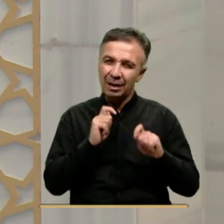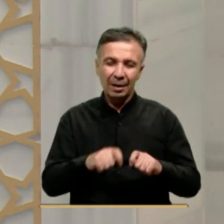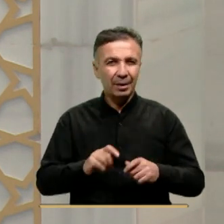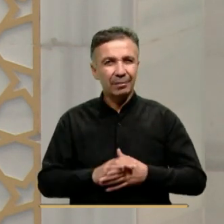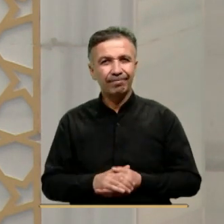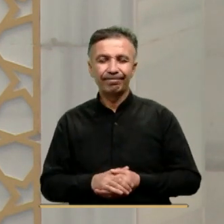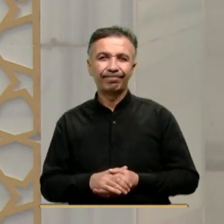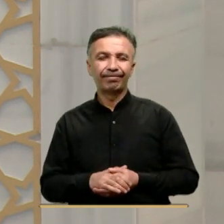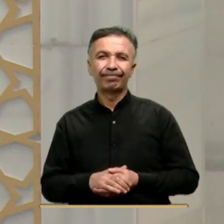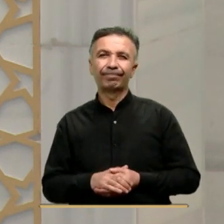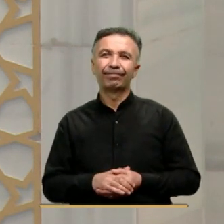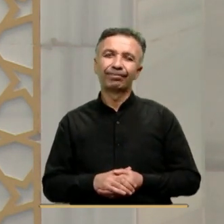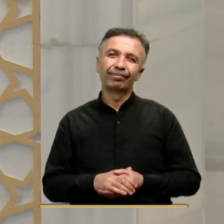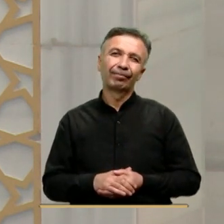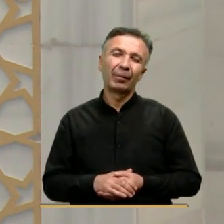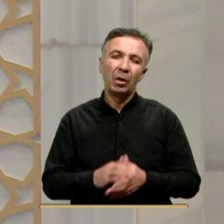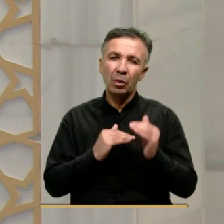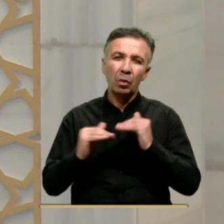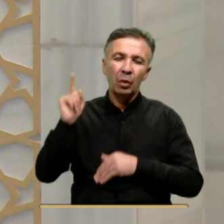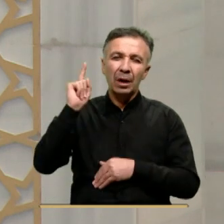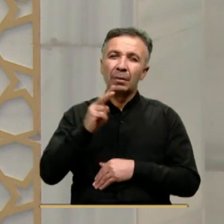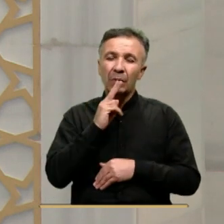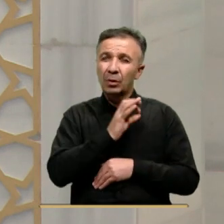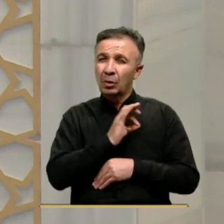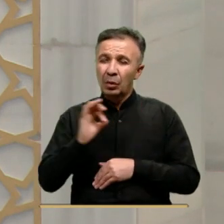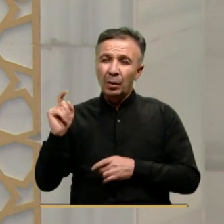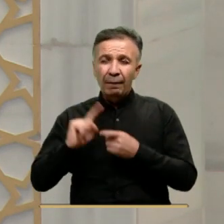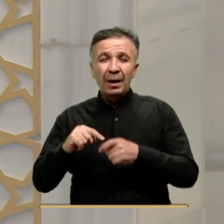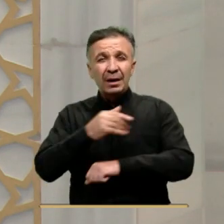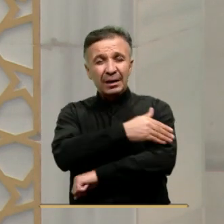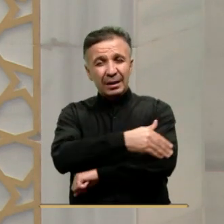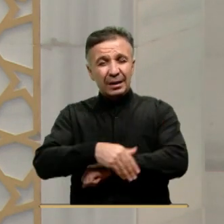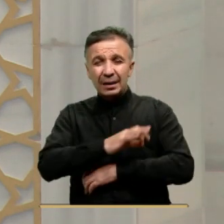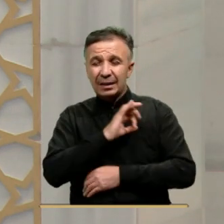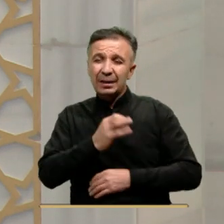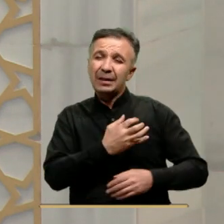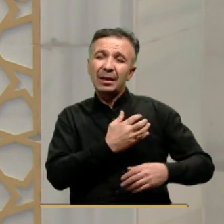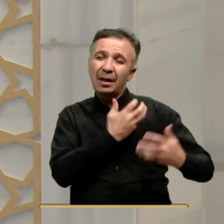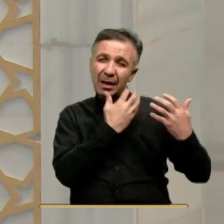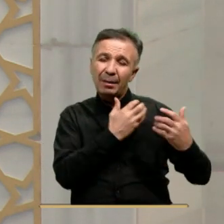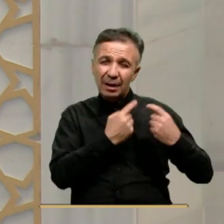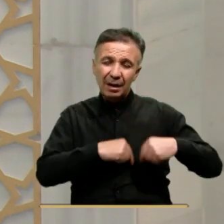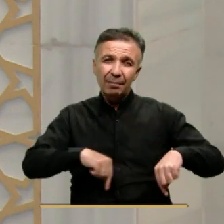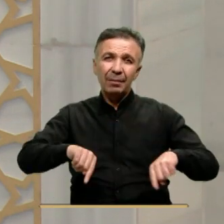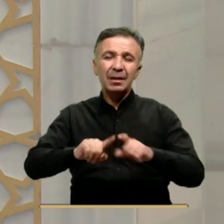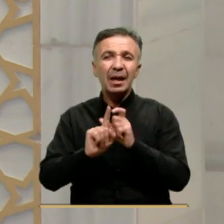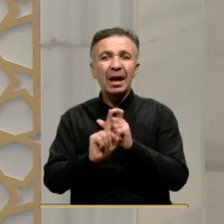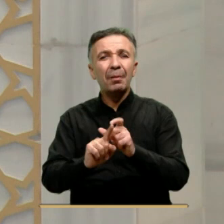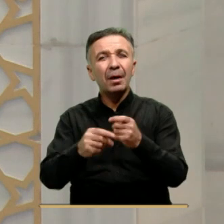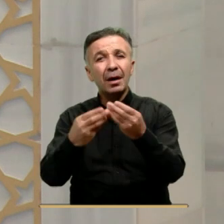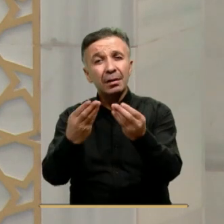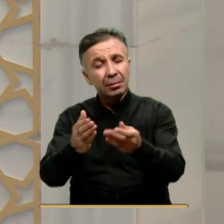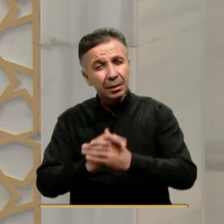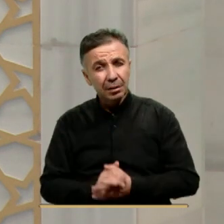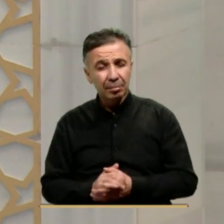sergileyebilir Yüce Rabbimiz sonsuz ve sınırsız nimetlerini bizlere emaneten vermiştir